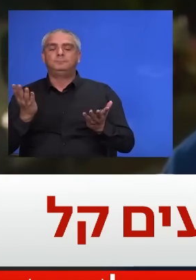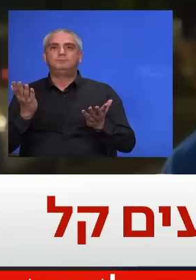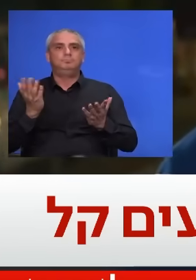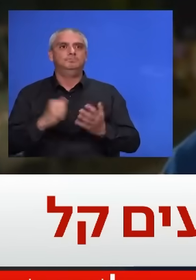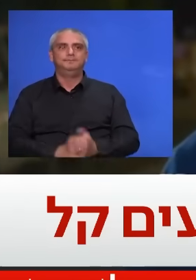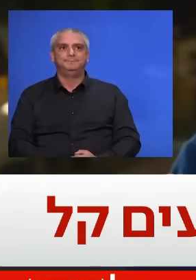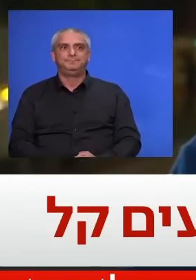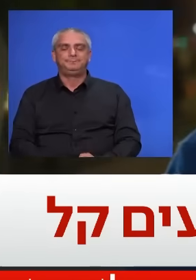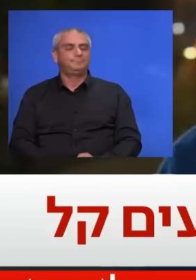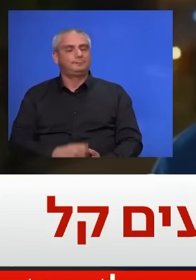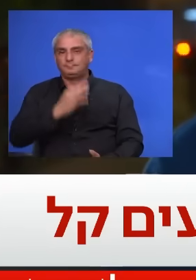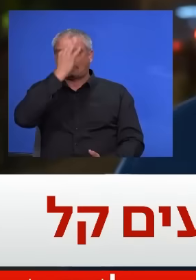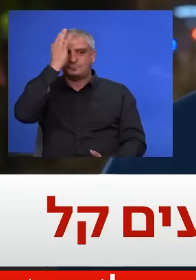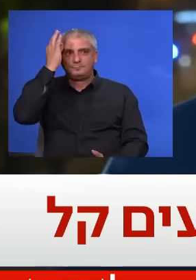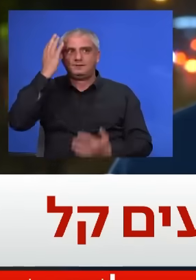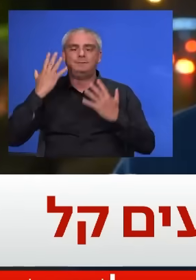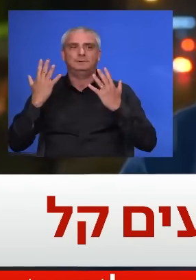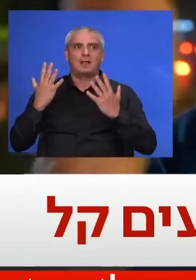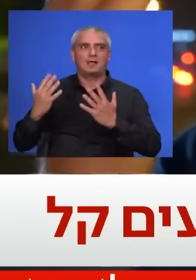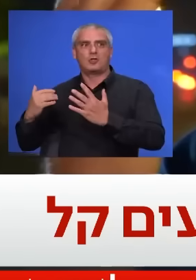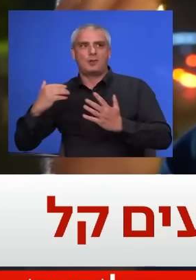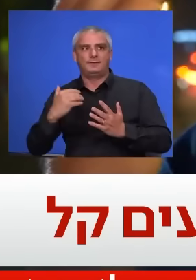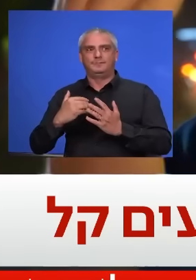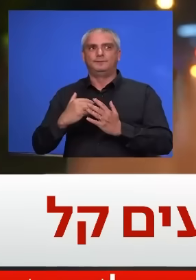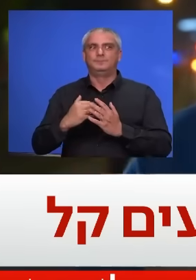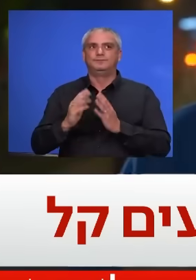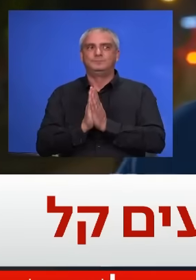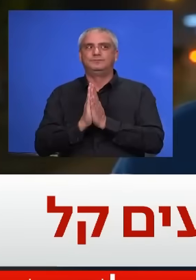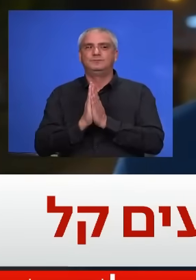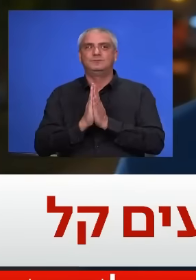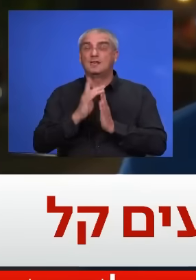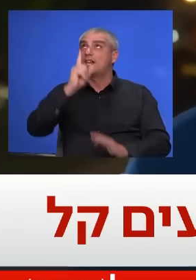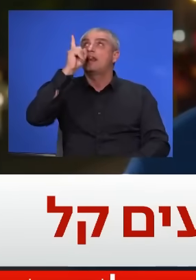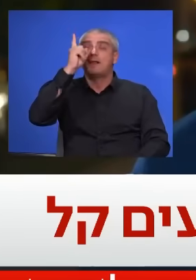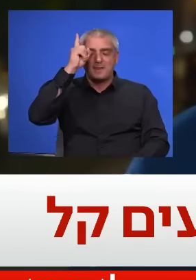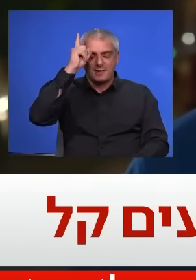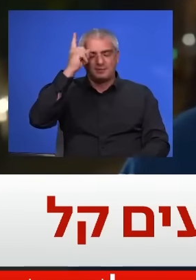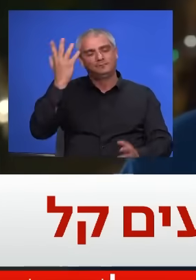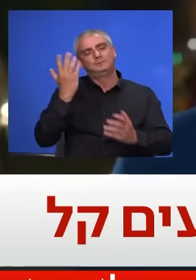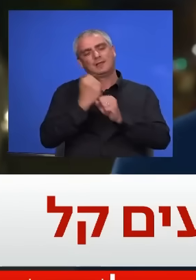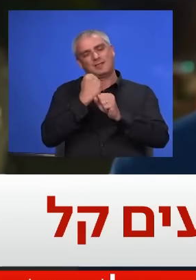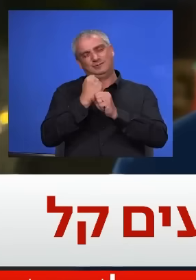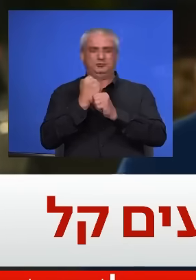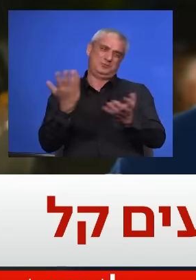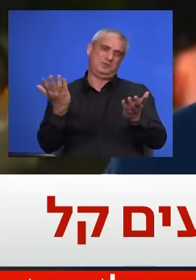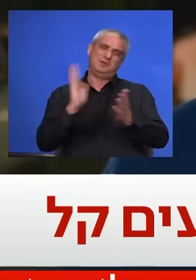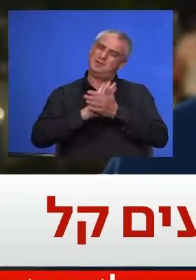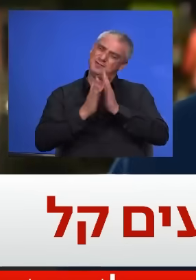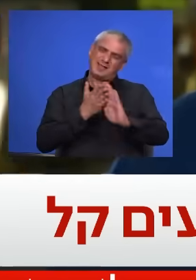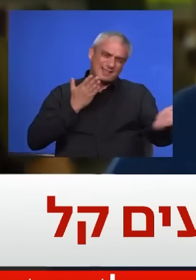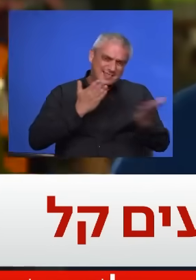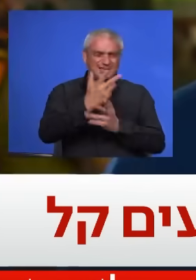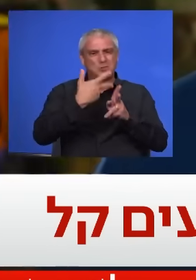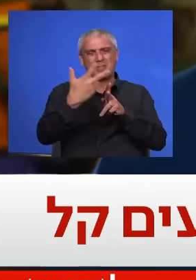מזל גדול. רבותיי, שם למעלה, תעשו כבר את העבודה, די, כנסו, תנקו את השטח.